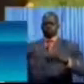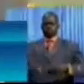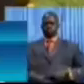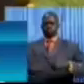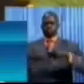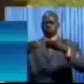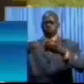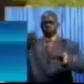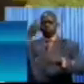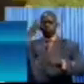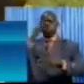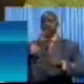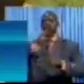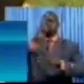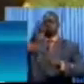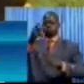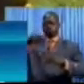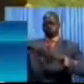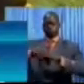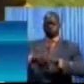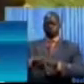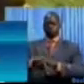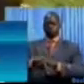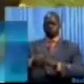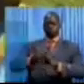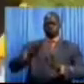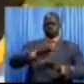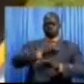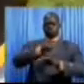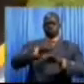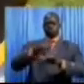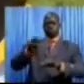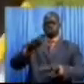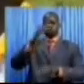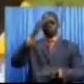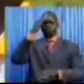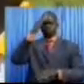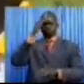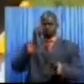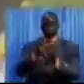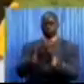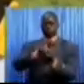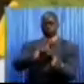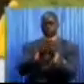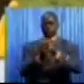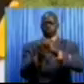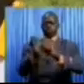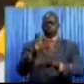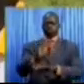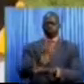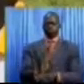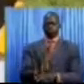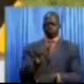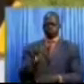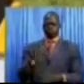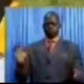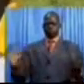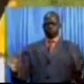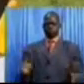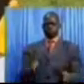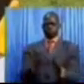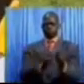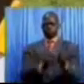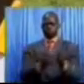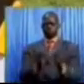pour vraiment reverdir la nature. Vous savez, avec les changements climatiques, il faut inciter les paysans